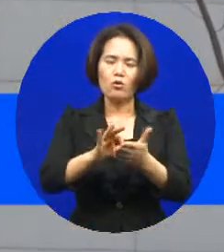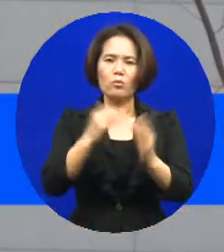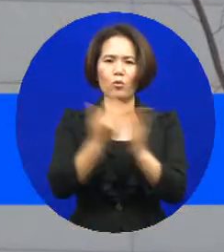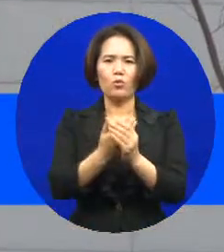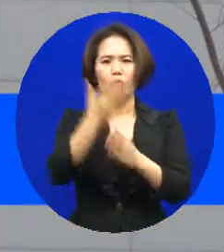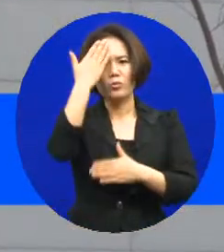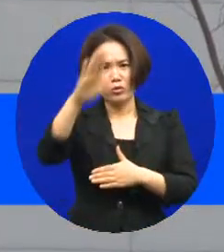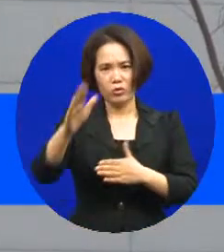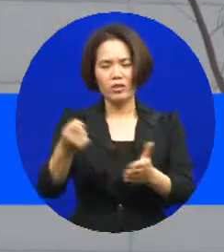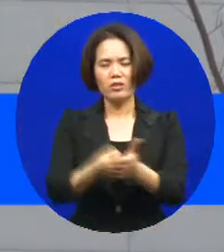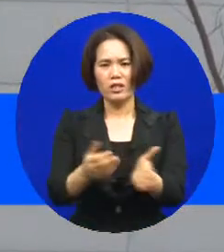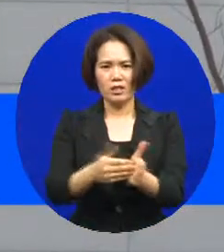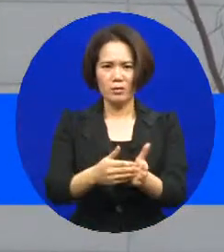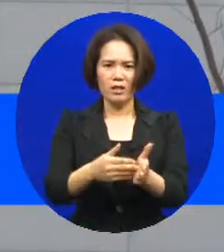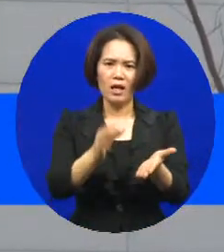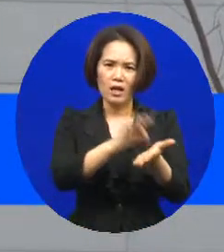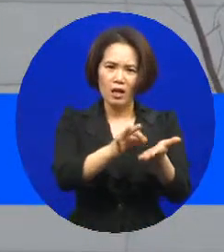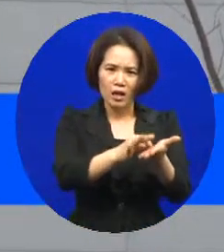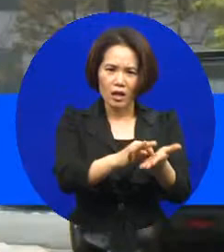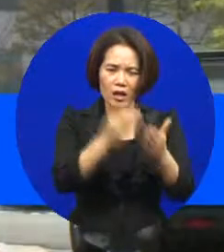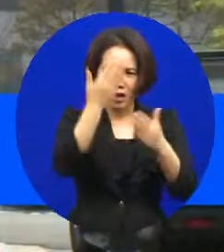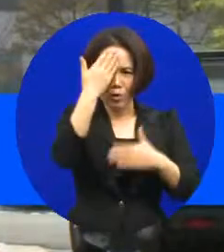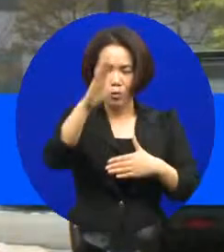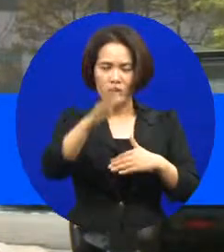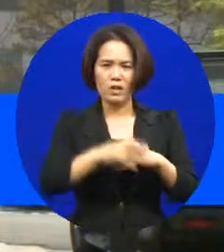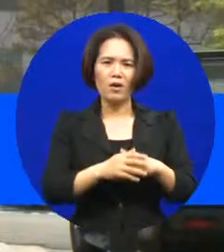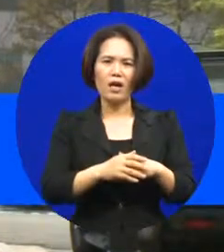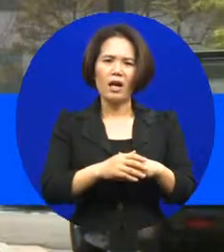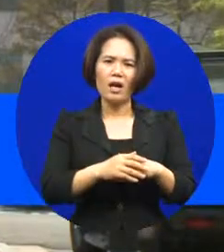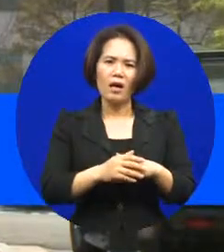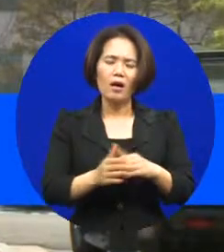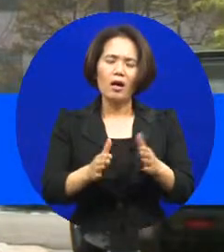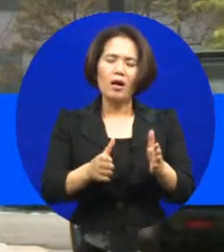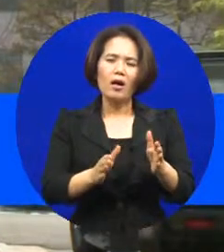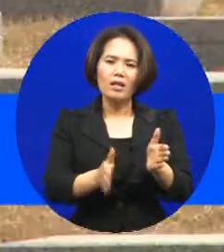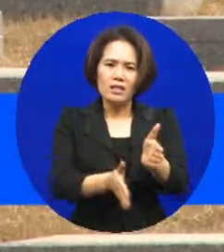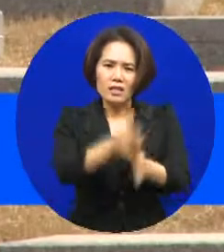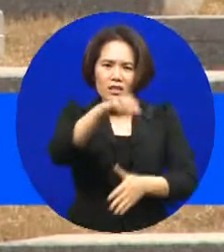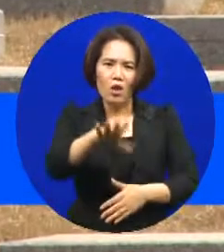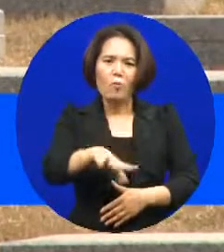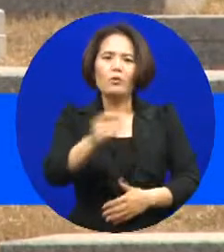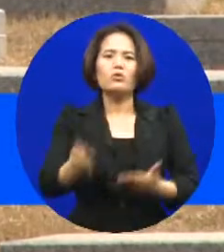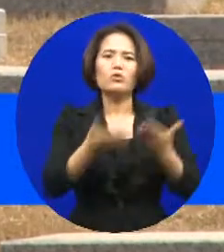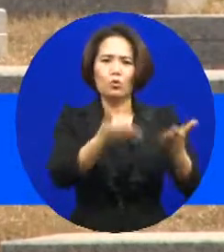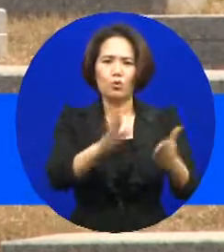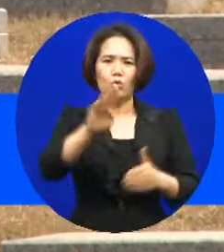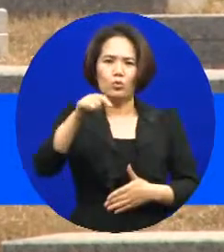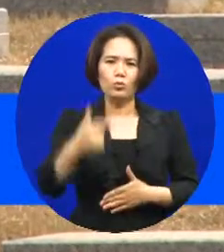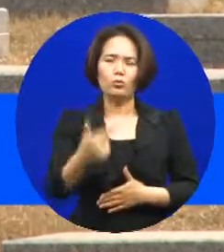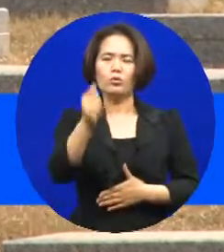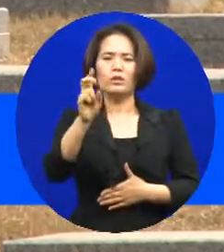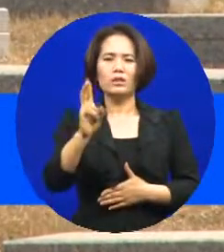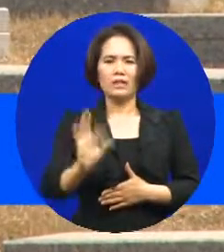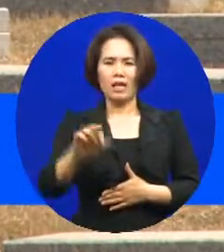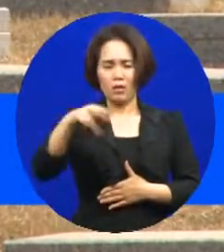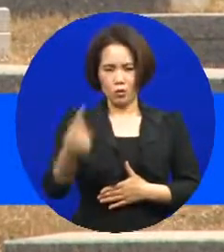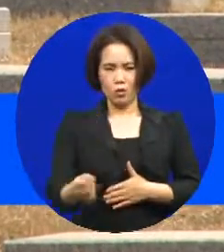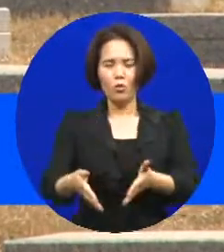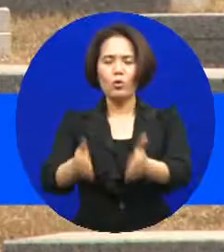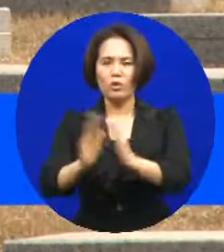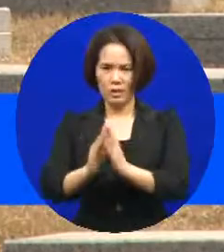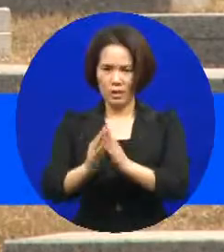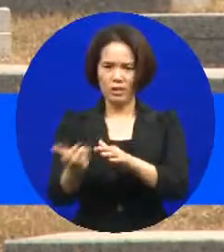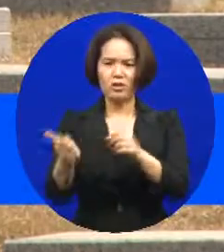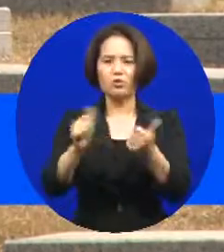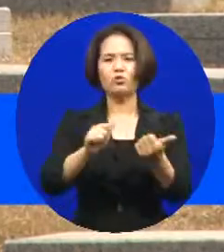감면하기로 결정했습니다. 시는 사용료 감면과 함께 화장시설 우선 배정, 분향소 설치, 특별 지원반 운영